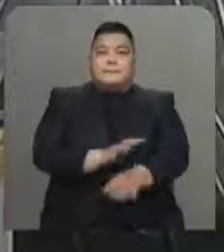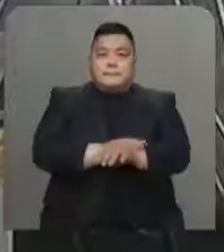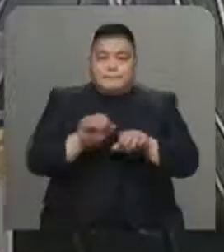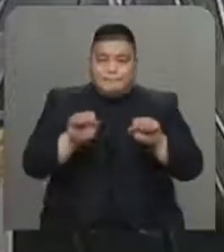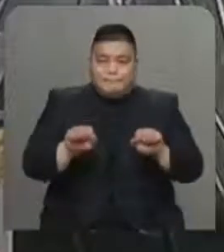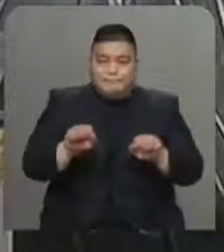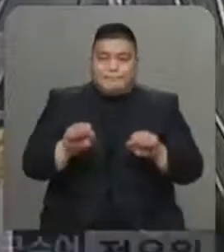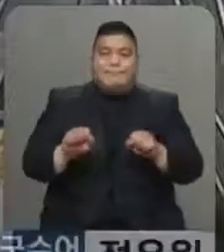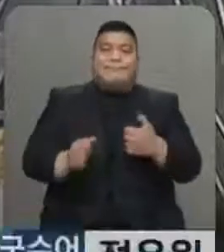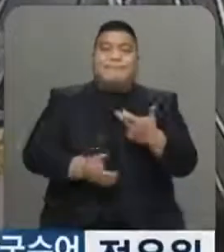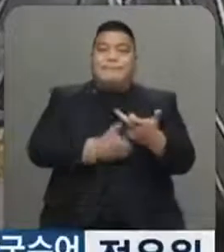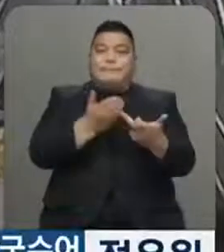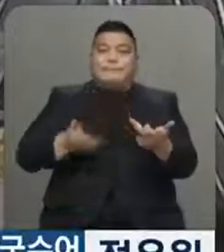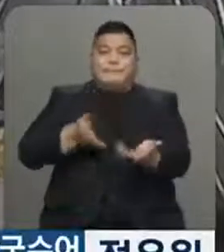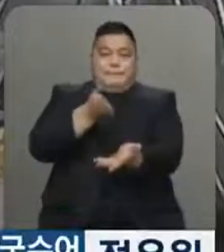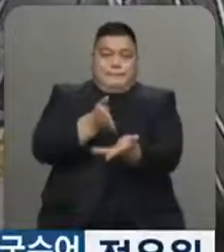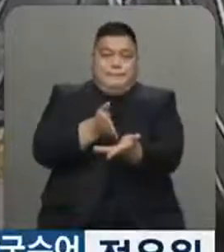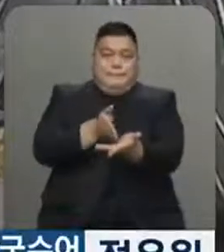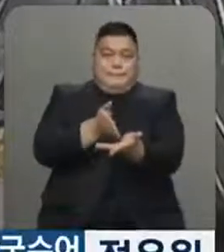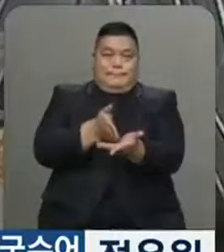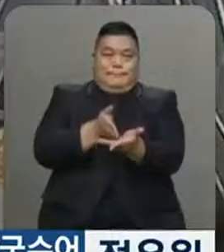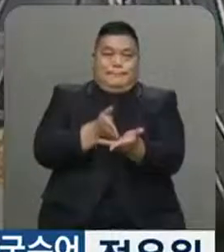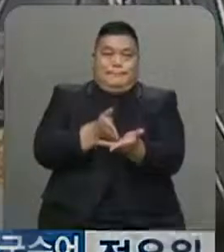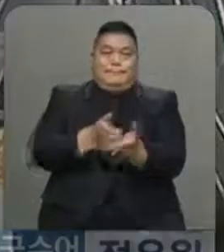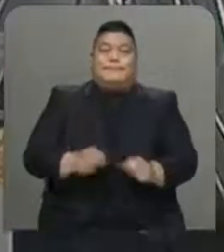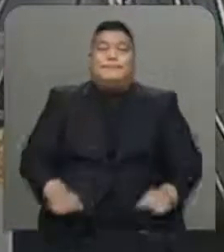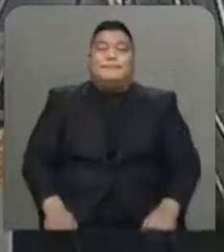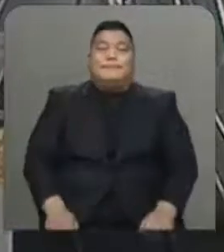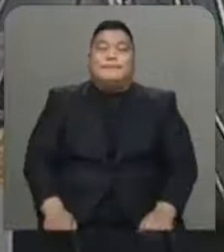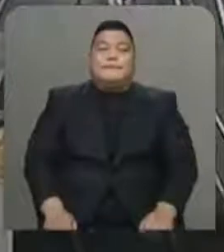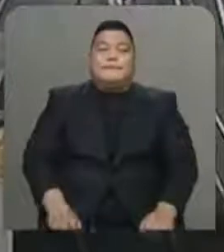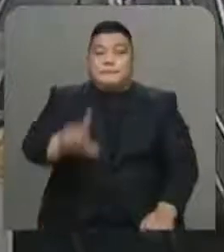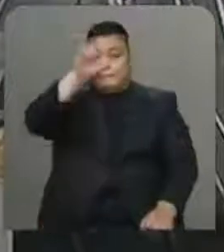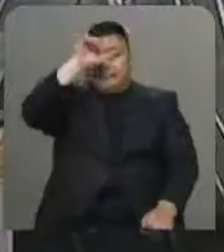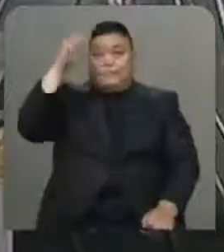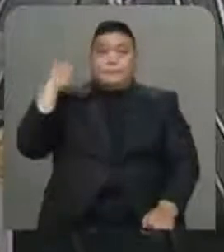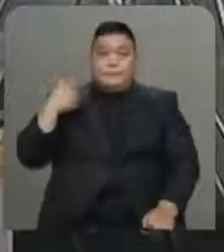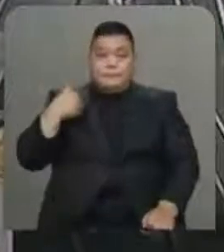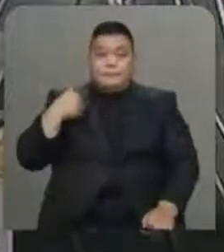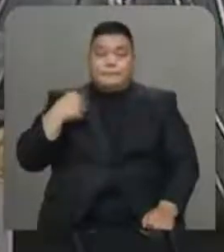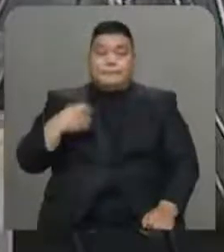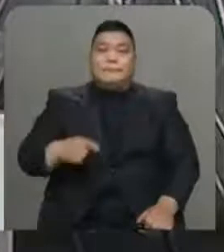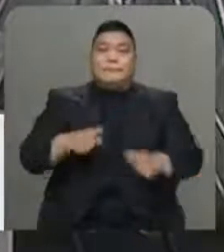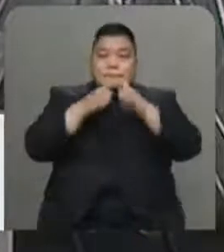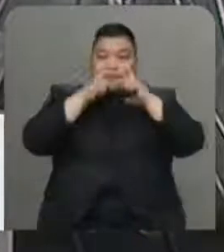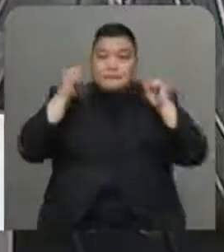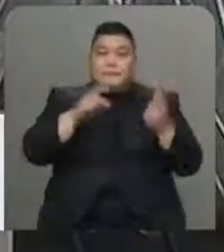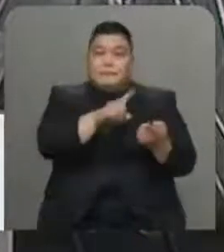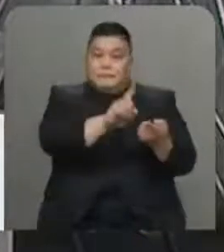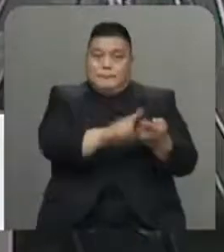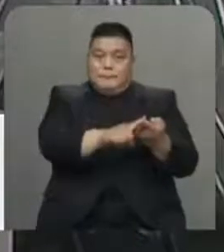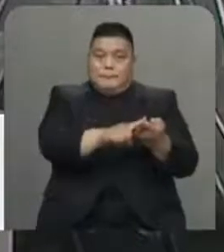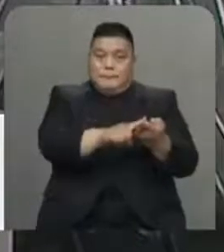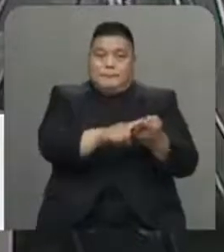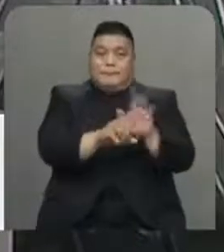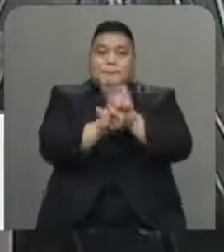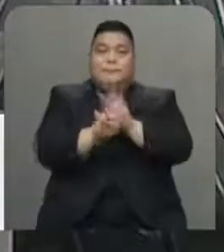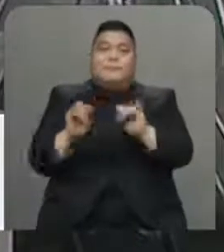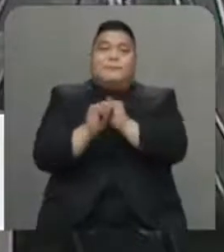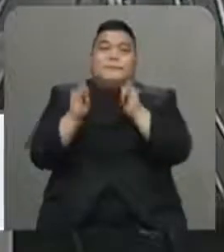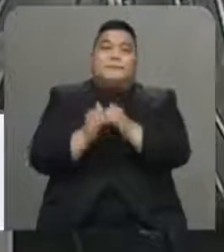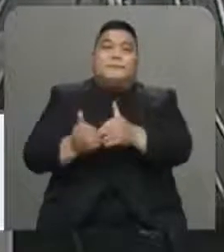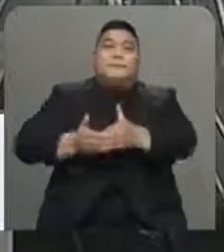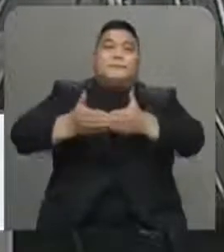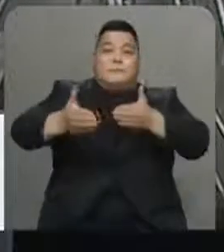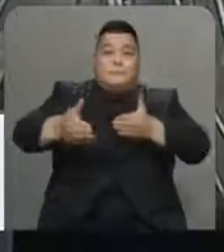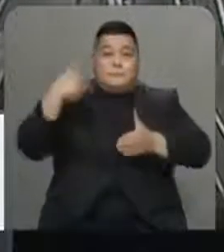여러분 안녕하십니까? 이어서 강원 뉴스입니다. 정부가 마스크 착용을 제외한 코로나19 사회적 거리두기 해제를